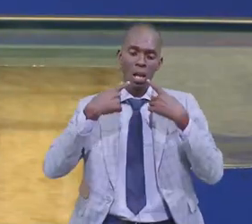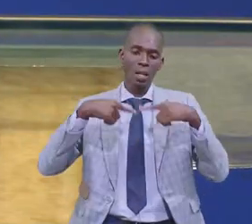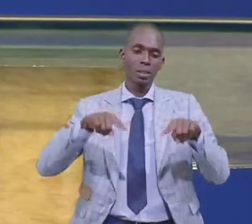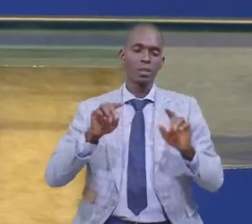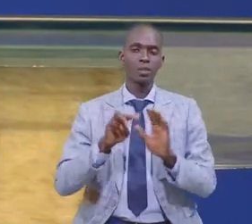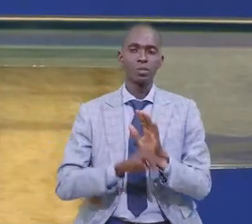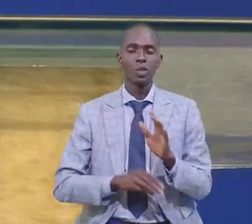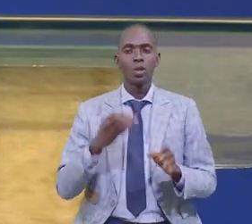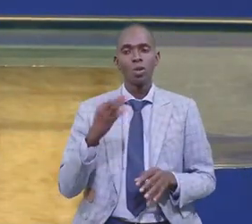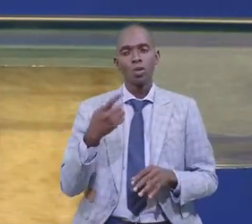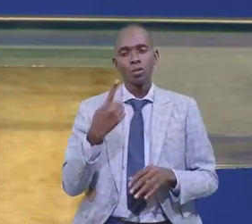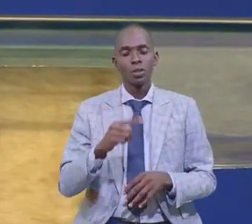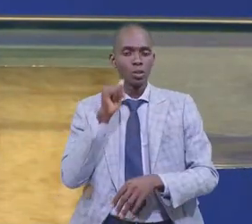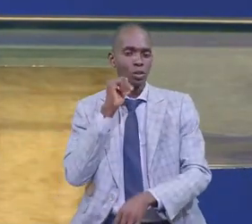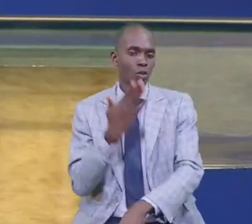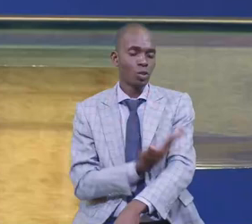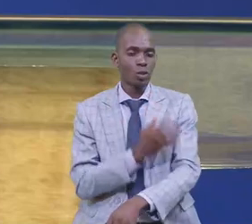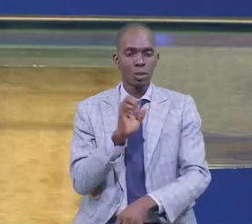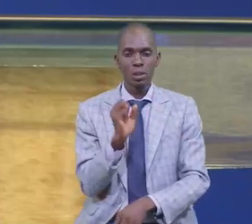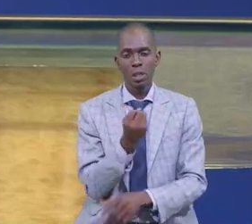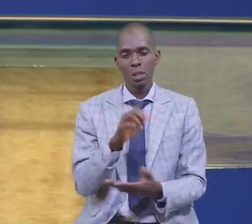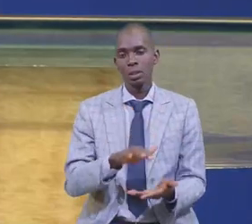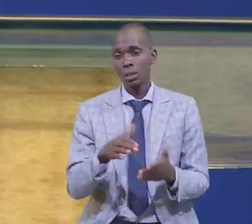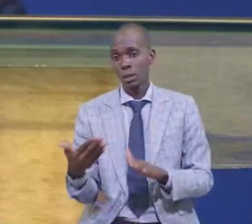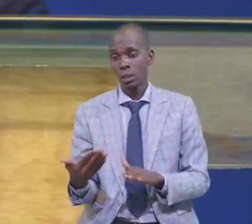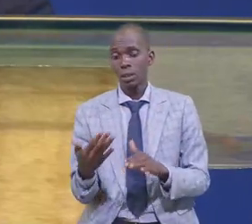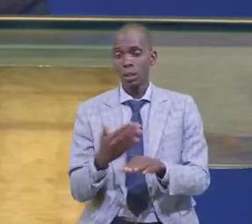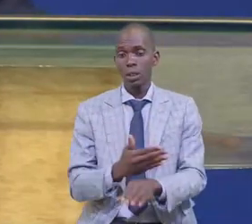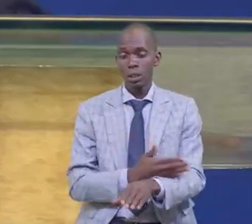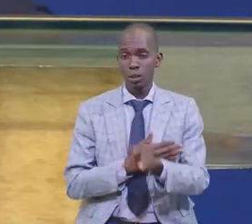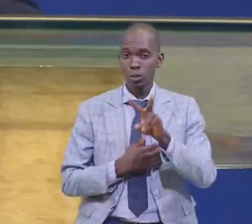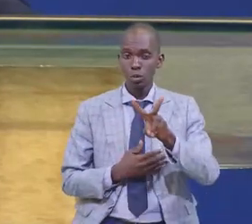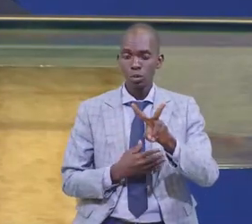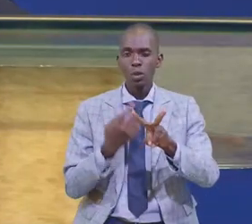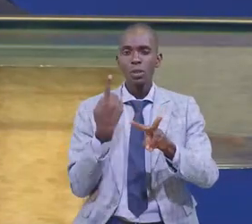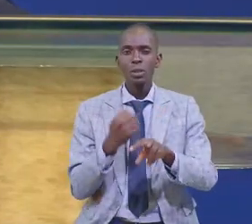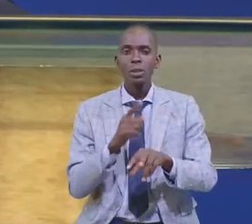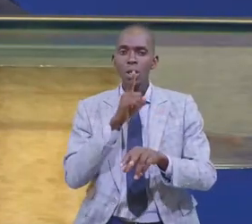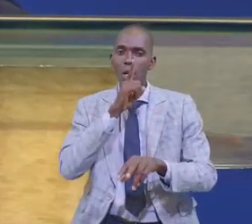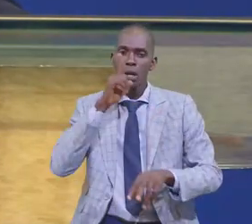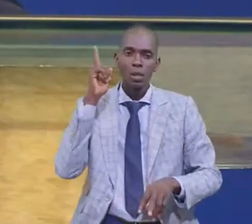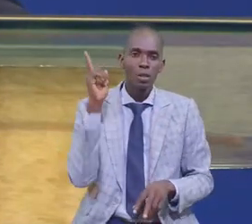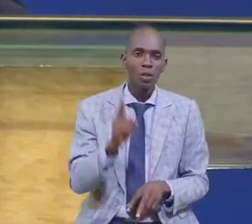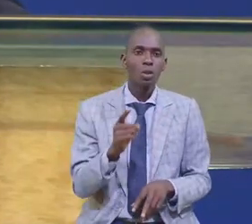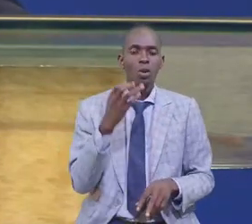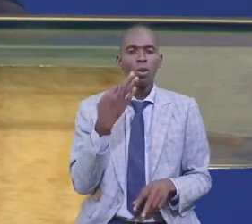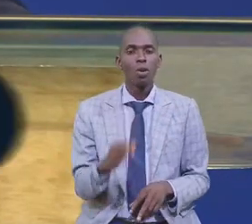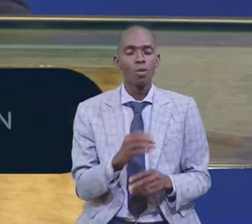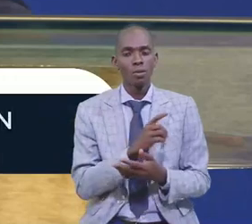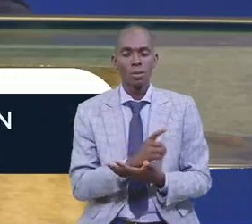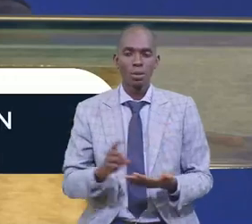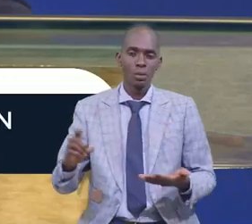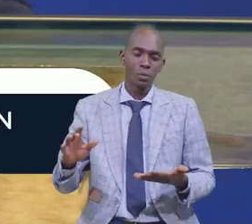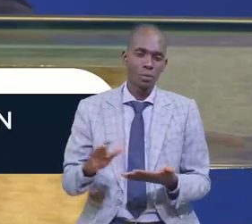L'annonce de la mort de la fille. Verset numéro 2. L'assurance de la